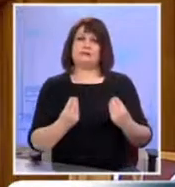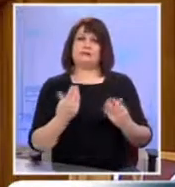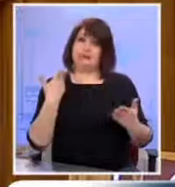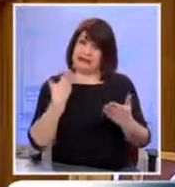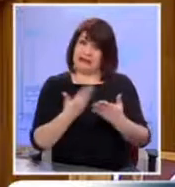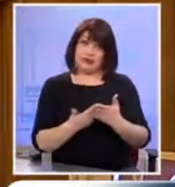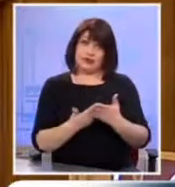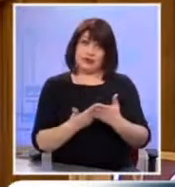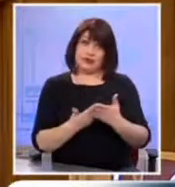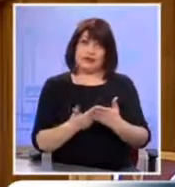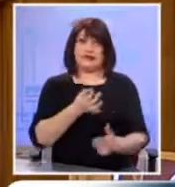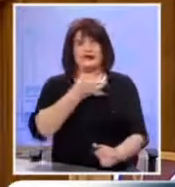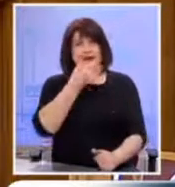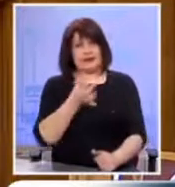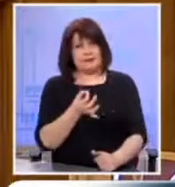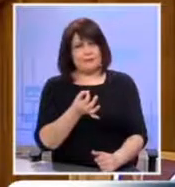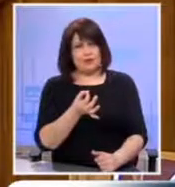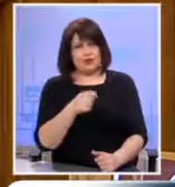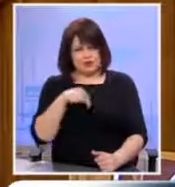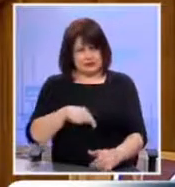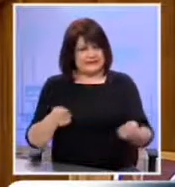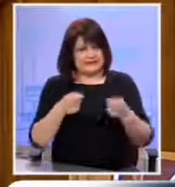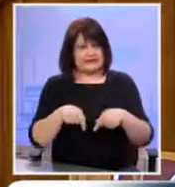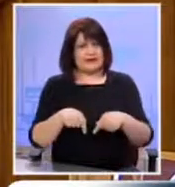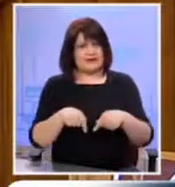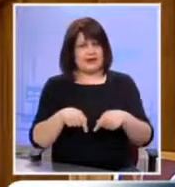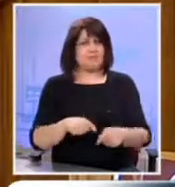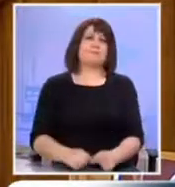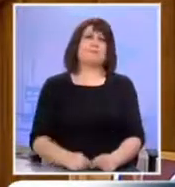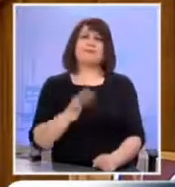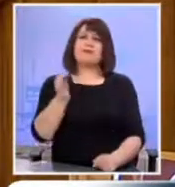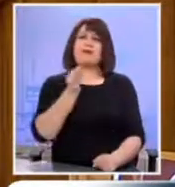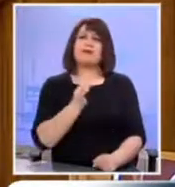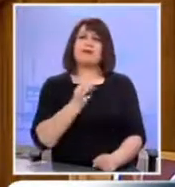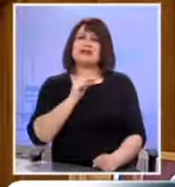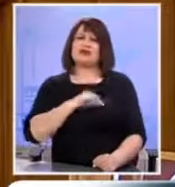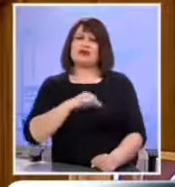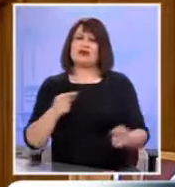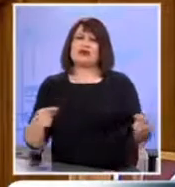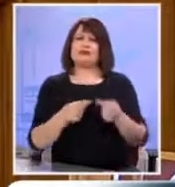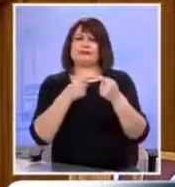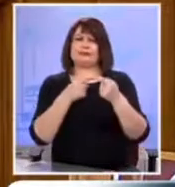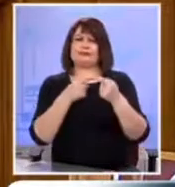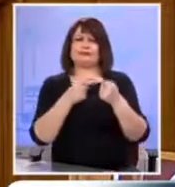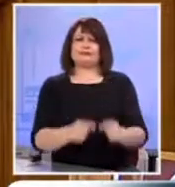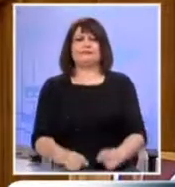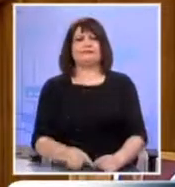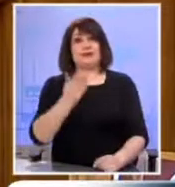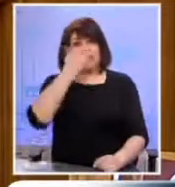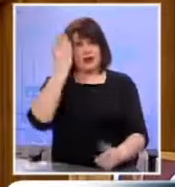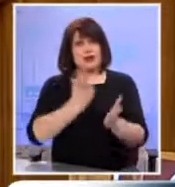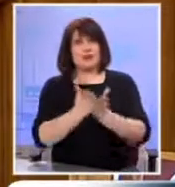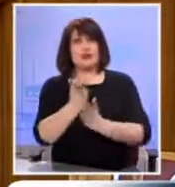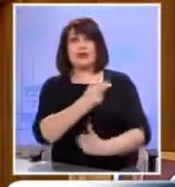Κλείνοντας, να αναφερθώ και στα σημερινά, έγινε λόγος για σύγκρουση συμφερόντων. Μπήκε μάλιστα και ηθικό ζήτημα,